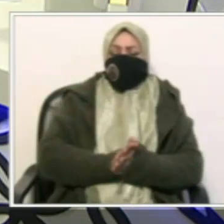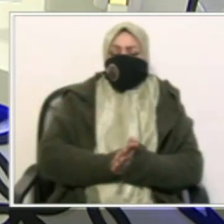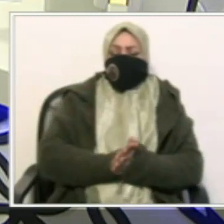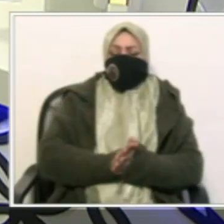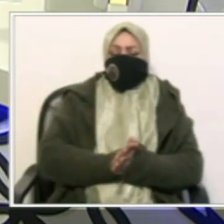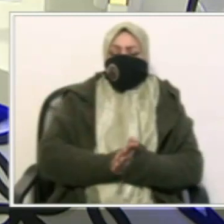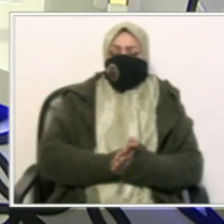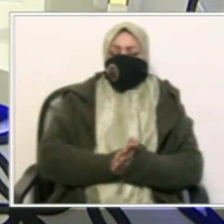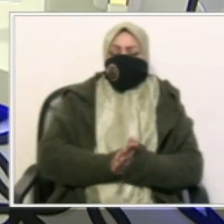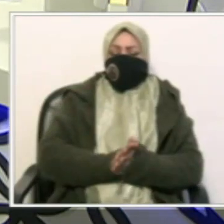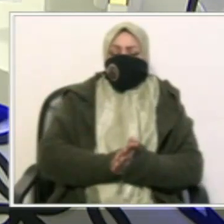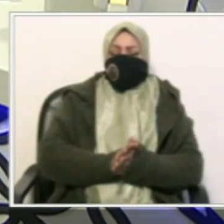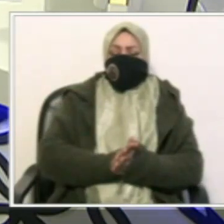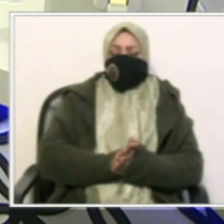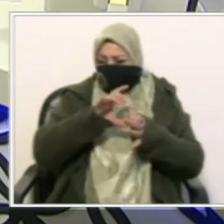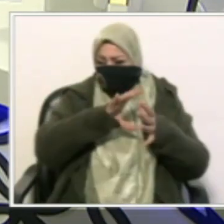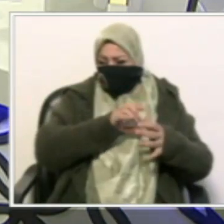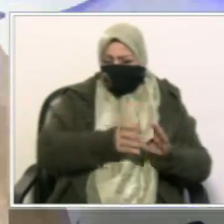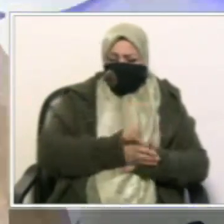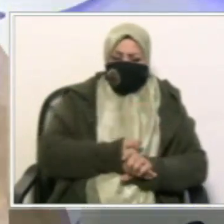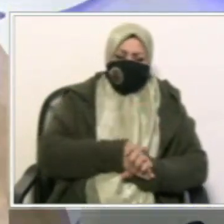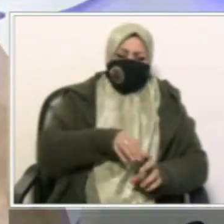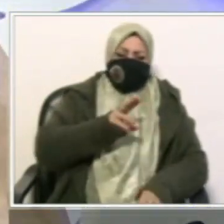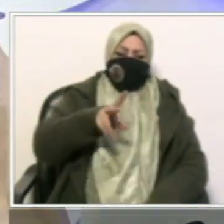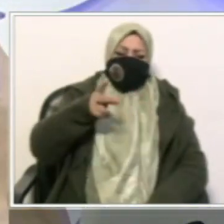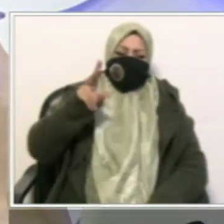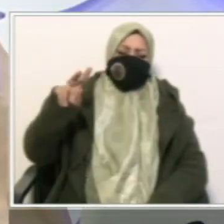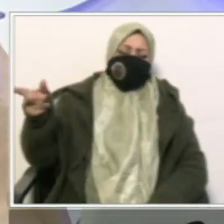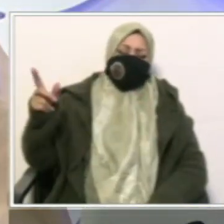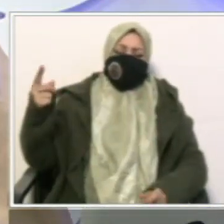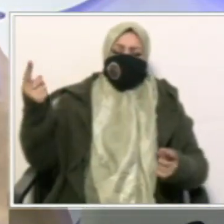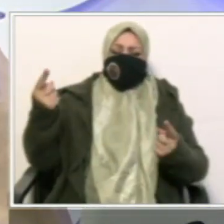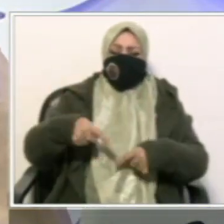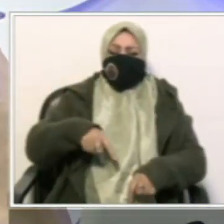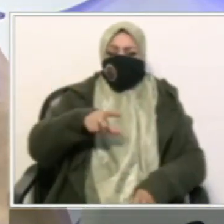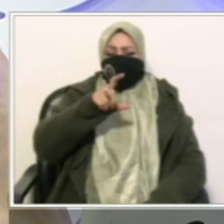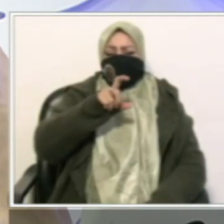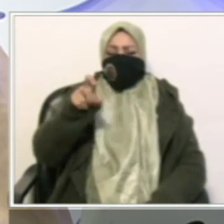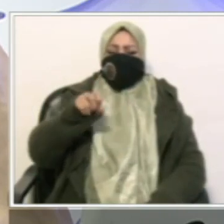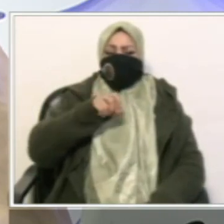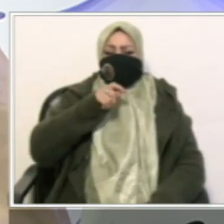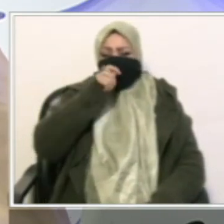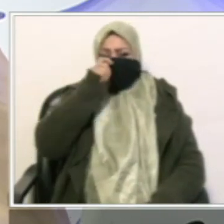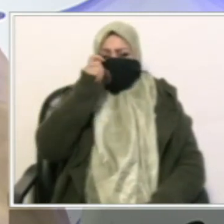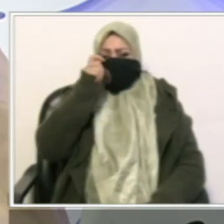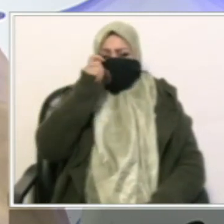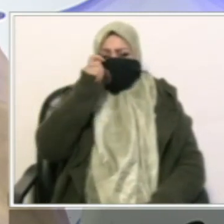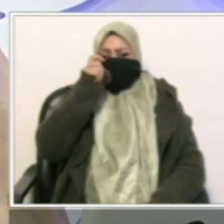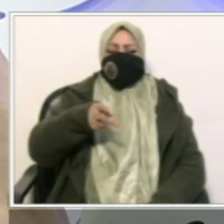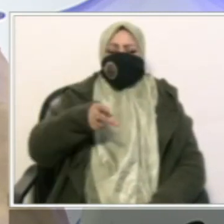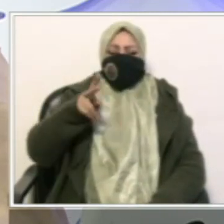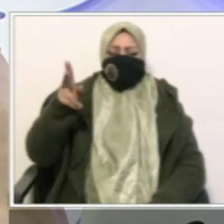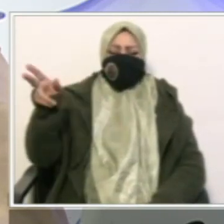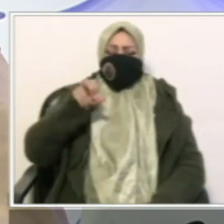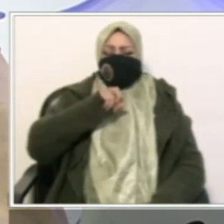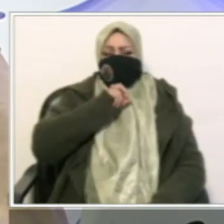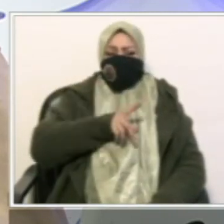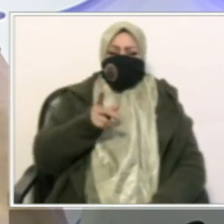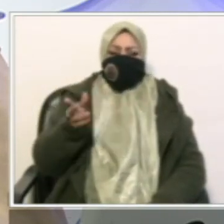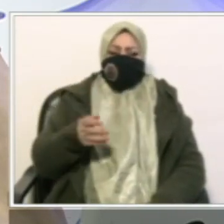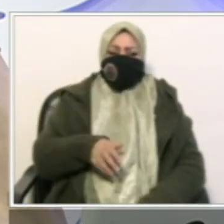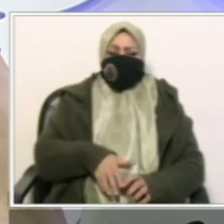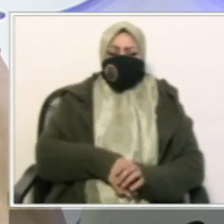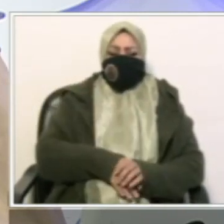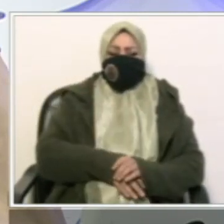من أعداء المسلمين الذين سبوا رسول الله وطعنوا فيه وسخروا منهم. ثم يقول